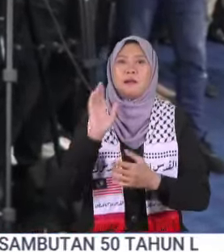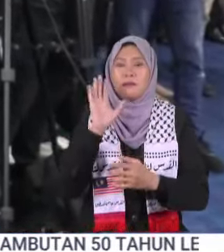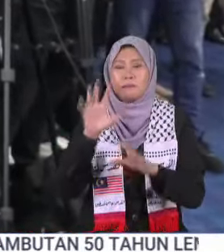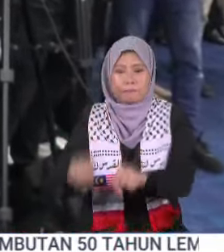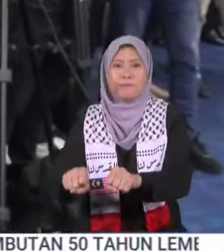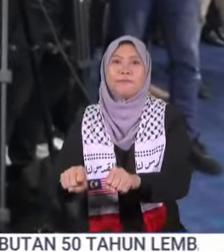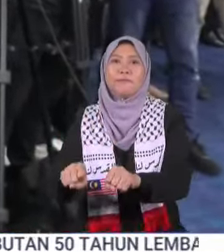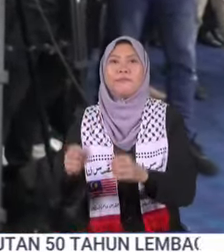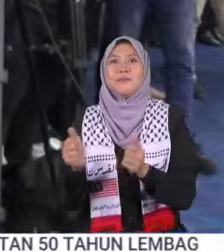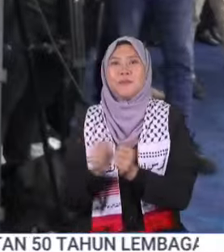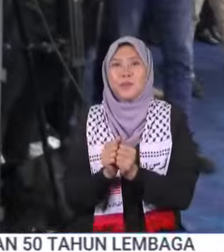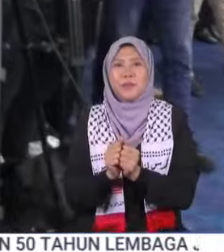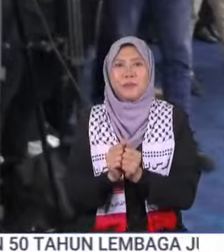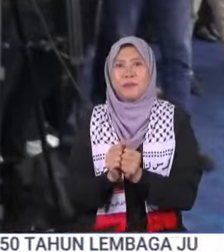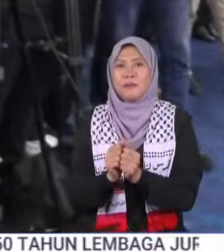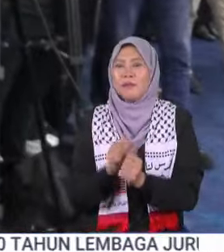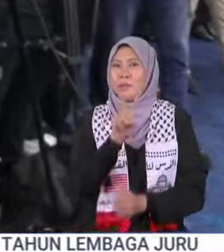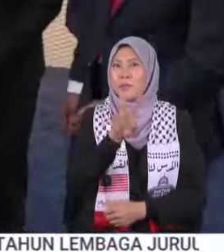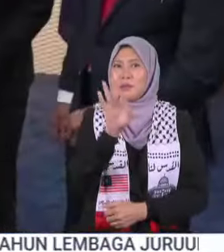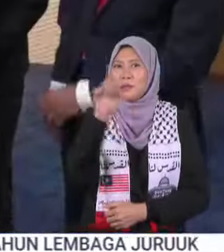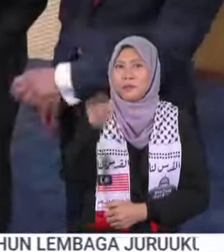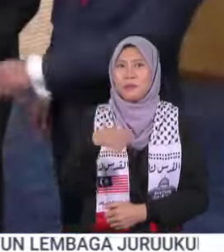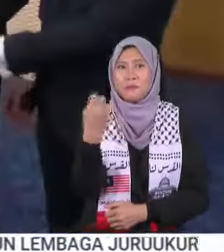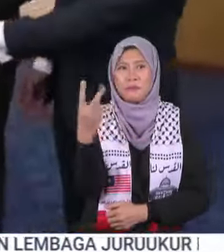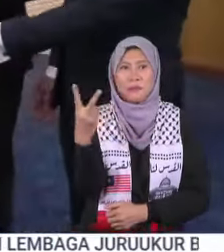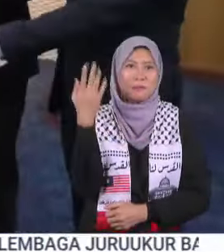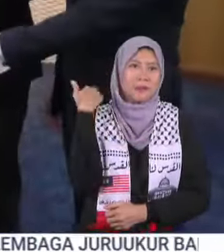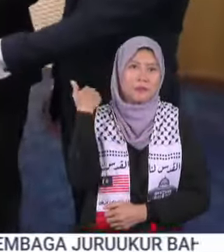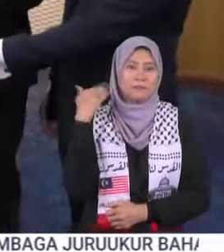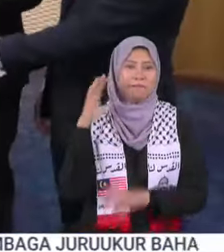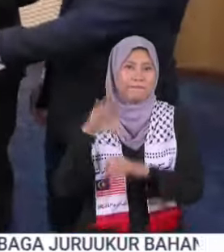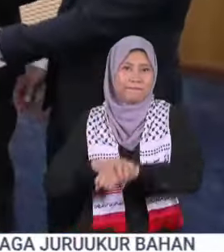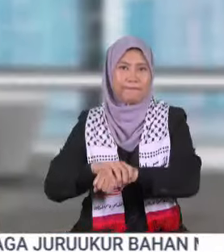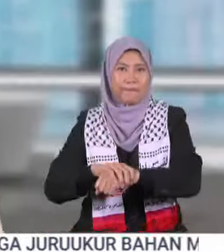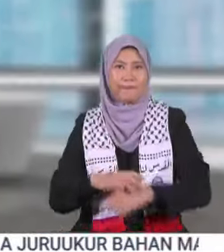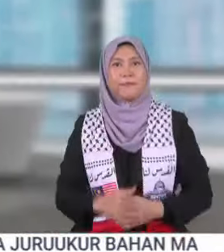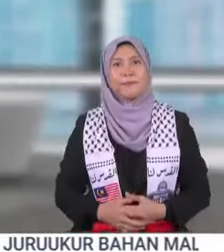operasi bersama tha la pada 29 disember lepas